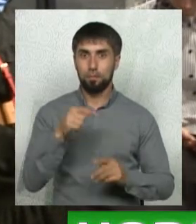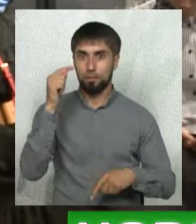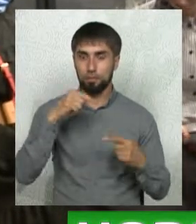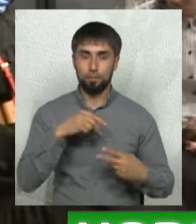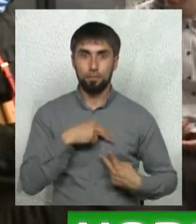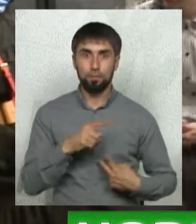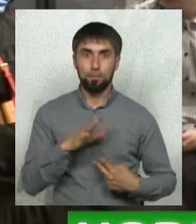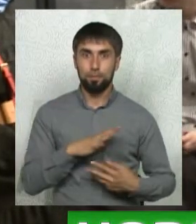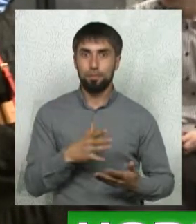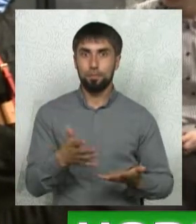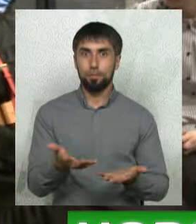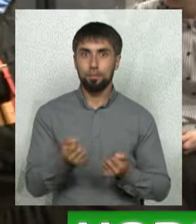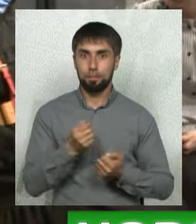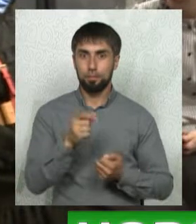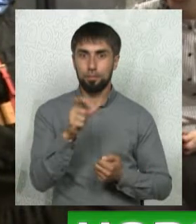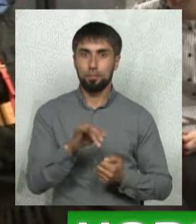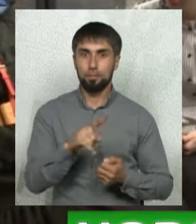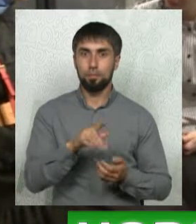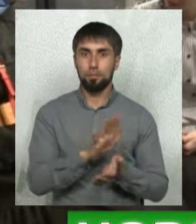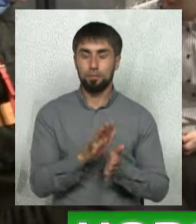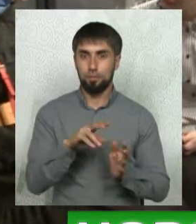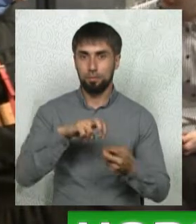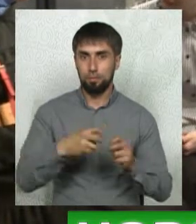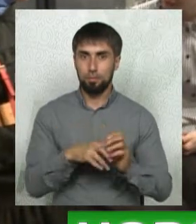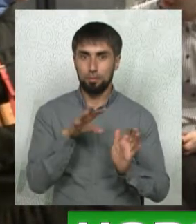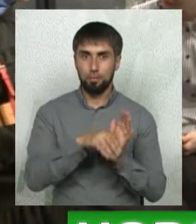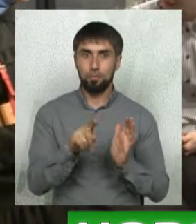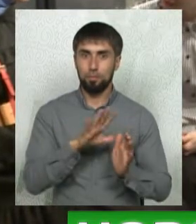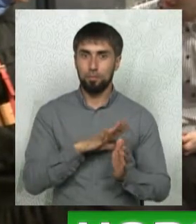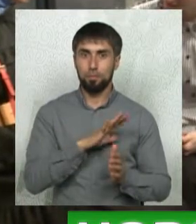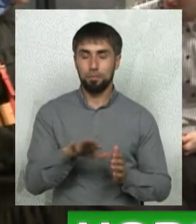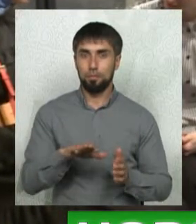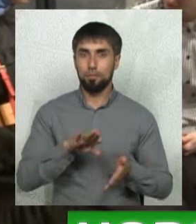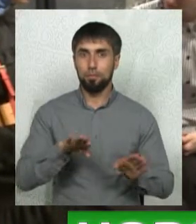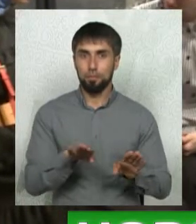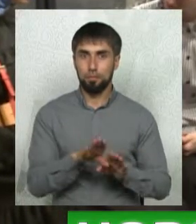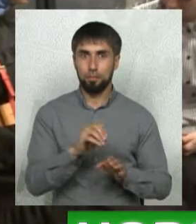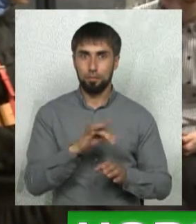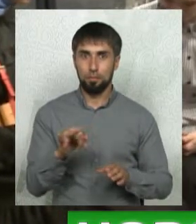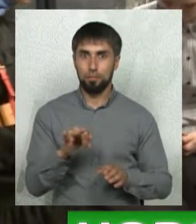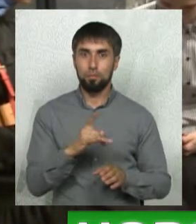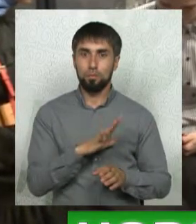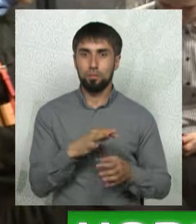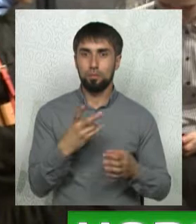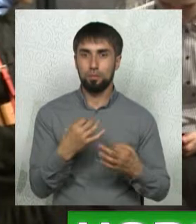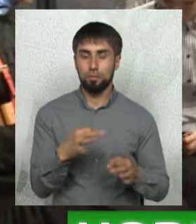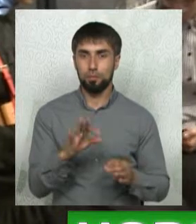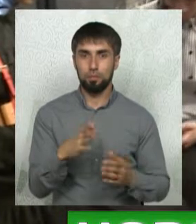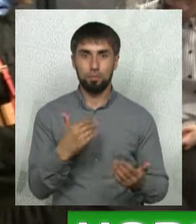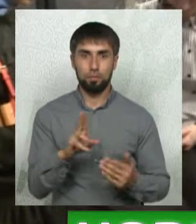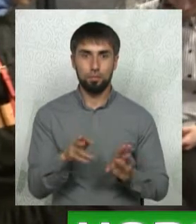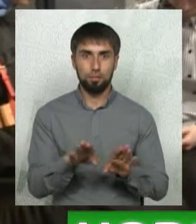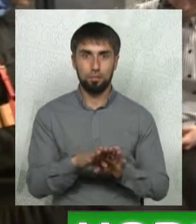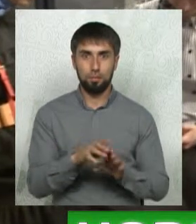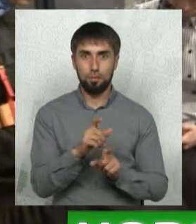труд, чтобы вытащить человека, который погряз в этой проблеме. И чтобы не допускать такие вещи, не допускать по отношению к себе таких